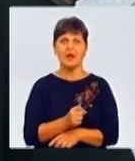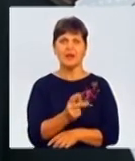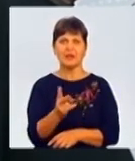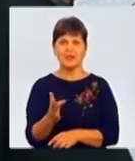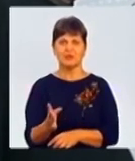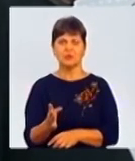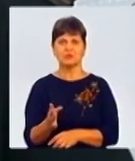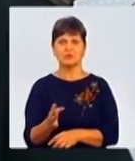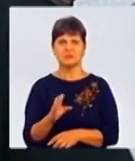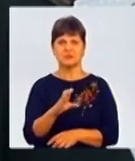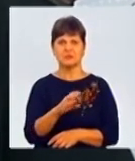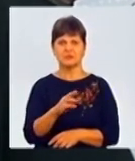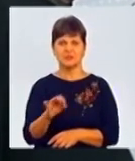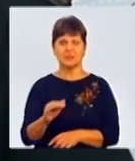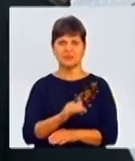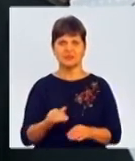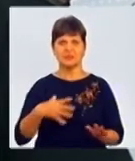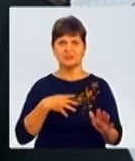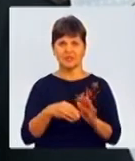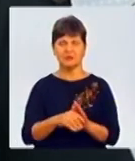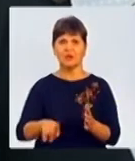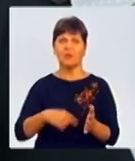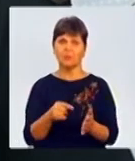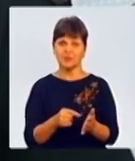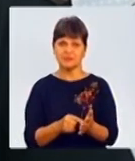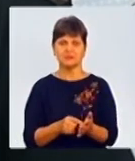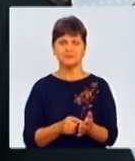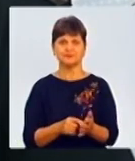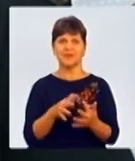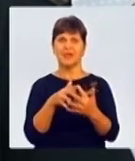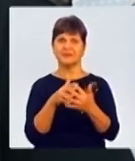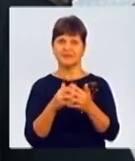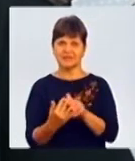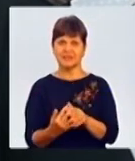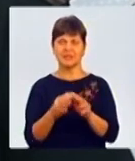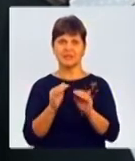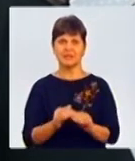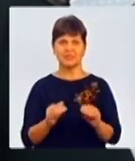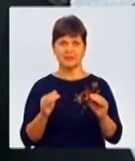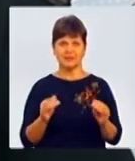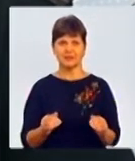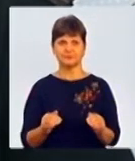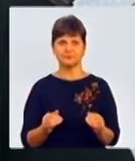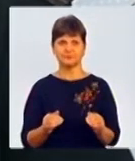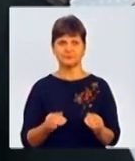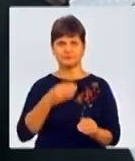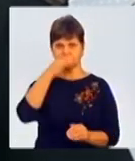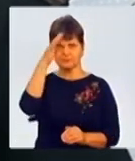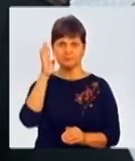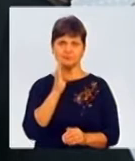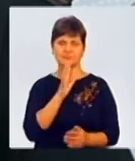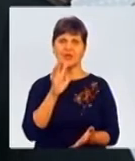кількістю дітей, які загинули у місті. Тобто в селі діти, батьки більше